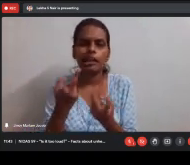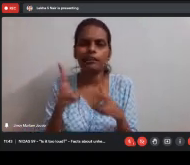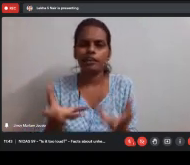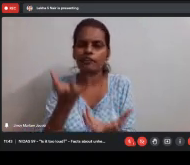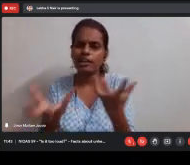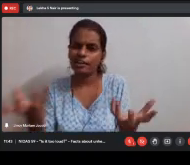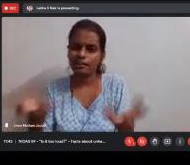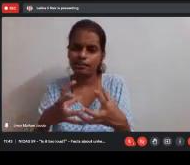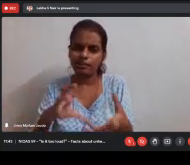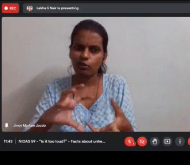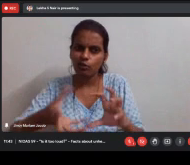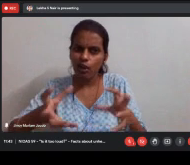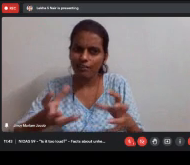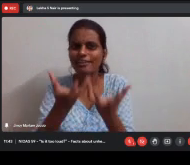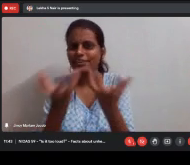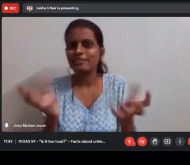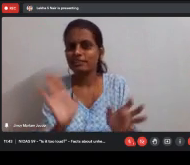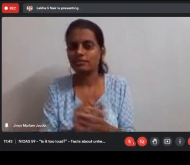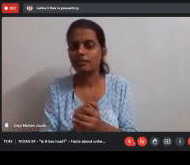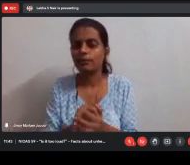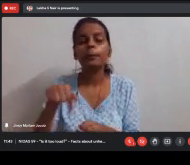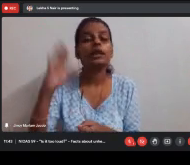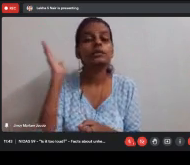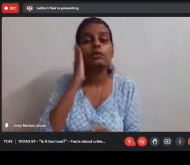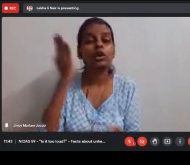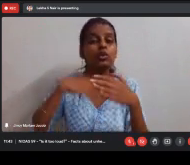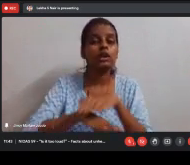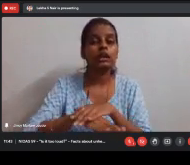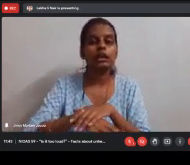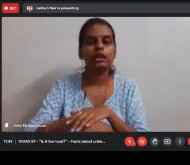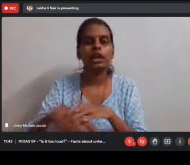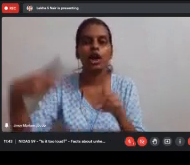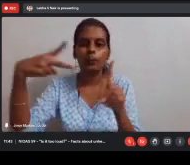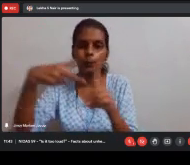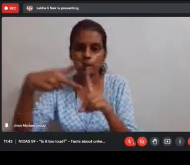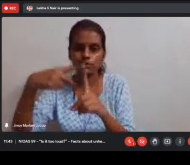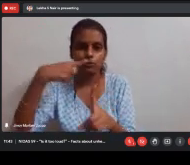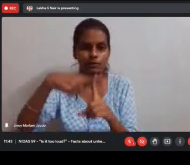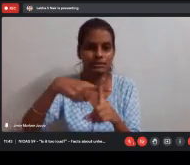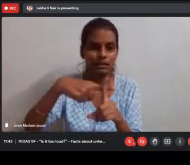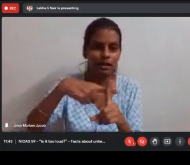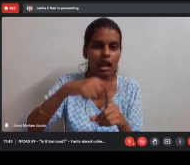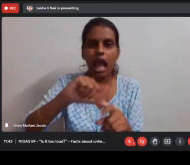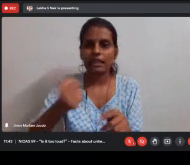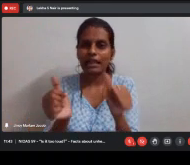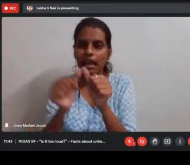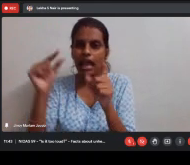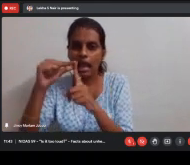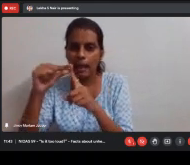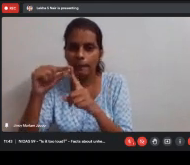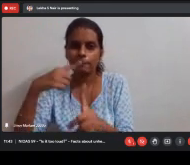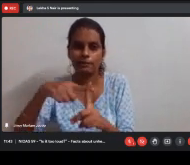നിരീക്ഷിക്കുക. അതായത് നമുക്ക് ഇപ്പൊ എല്ലാവർക്കും സ്മാർട്ട് ഫോൺ ഉണ്ട്, പല വെറൈറ്റിയിലുള്ള